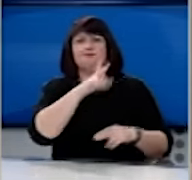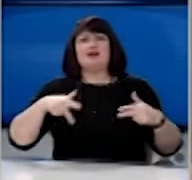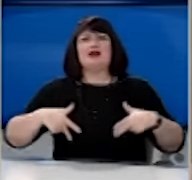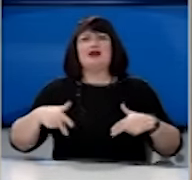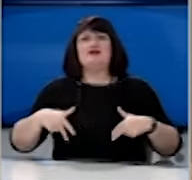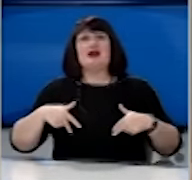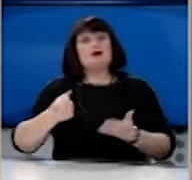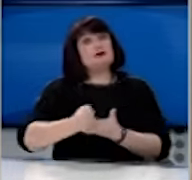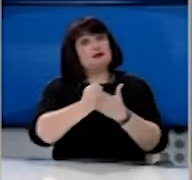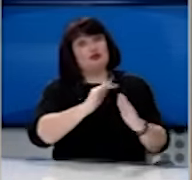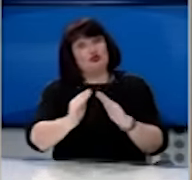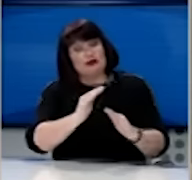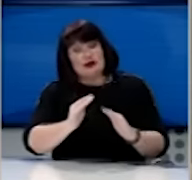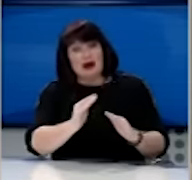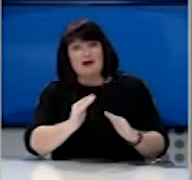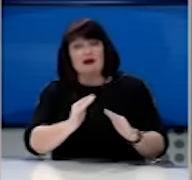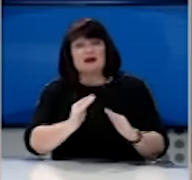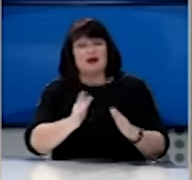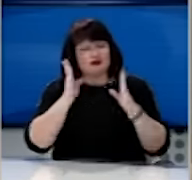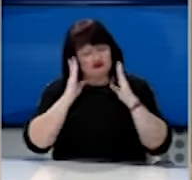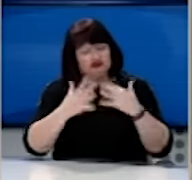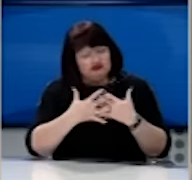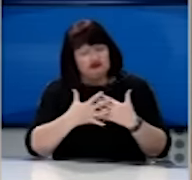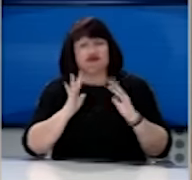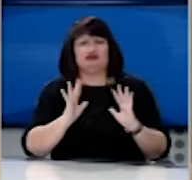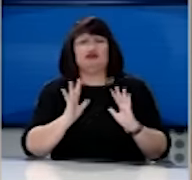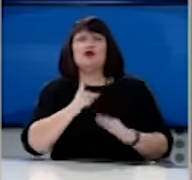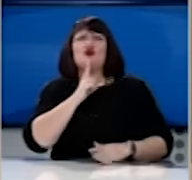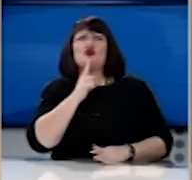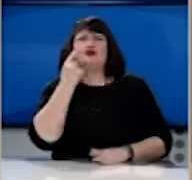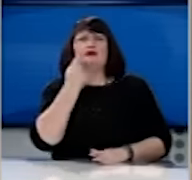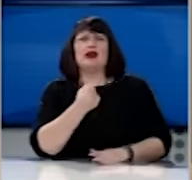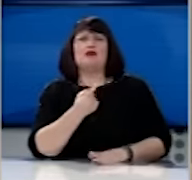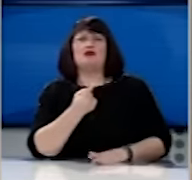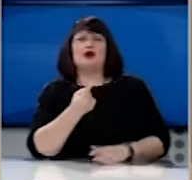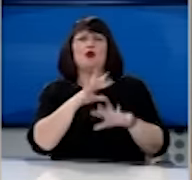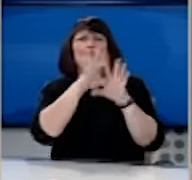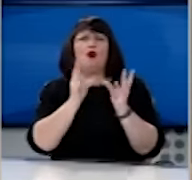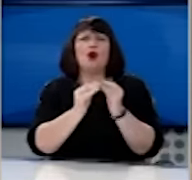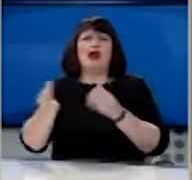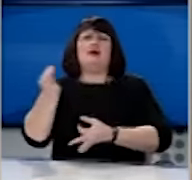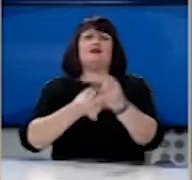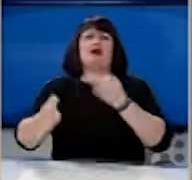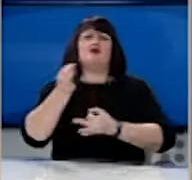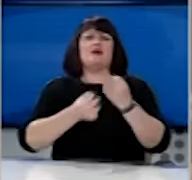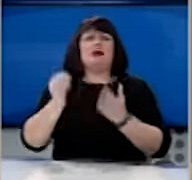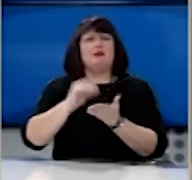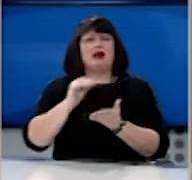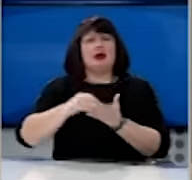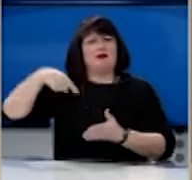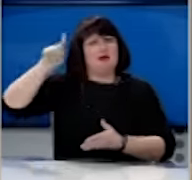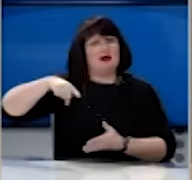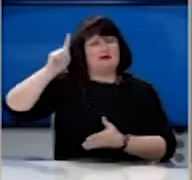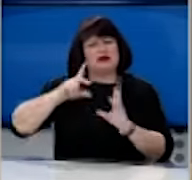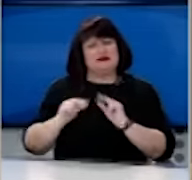το υπερασπίζεστε, φανατικά μάλιστα, όπως φάνηκε και από όλες τις τοποθετήσεις σας ξανά αυτές τις